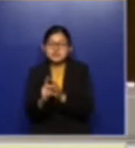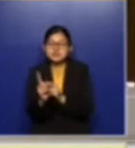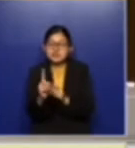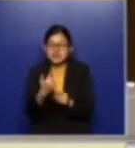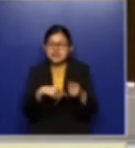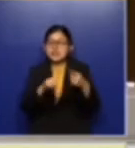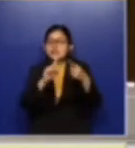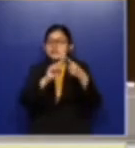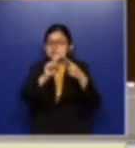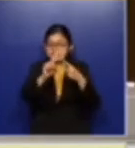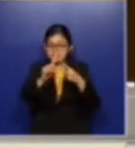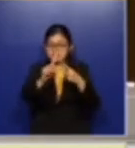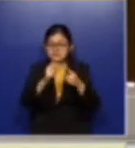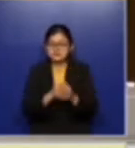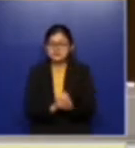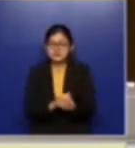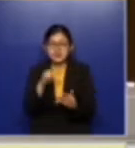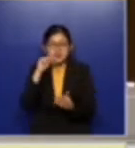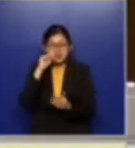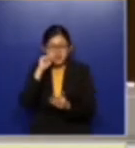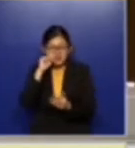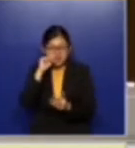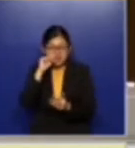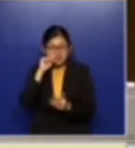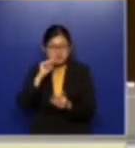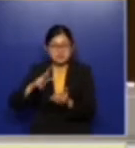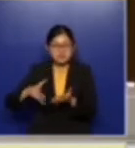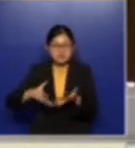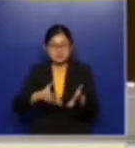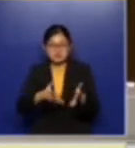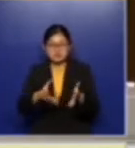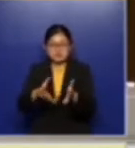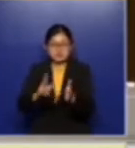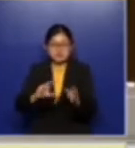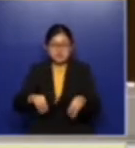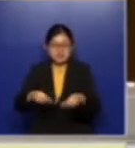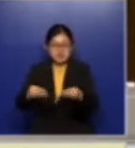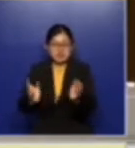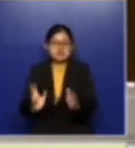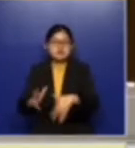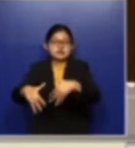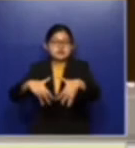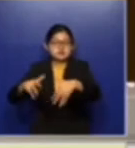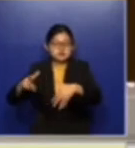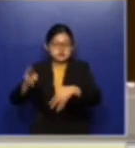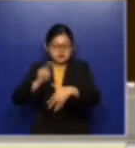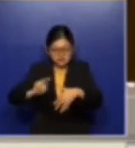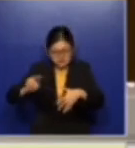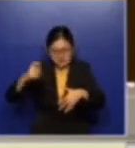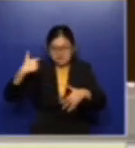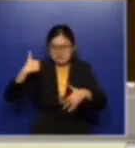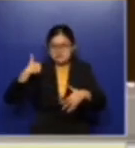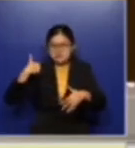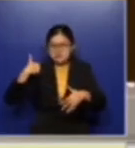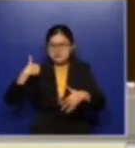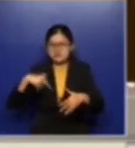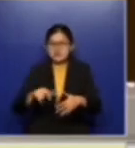1น้ำที่จะไปหล่อเลี้ยงพี่น้องเกษตรกรในภาคกลางลุ่มน้ำเจ้าพระย